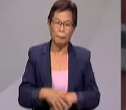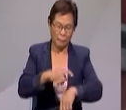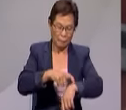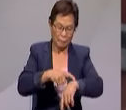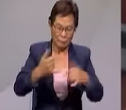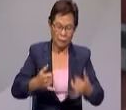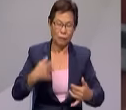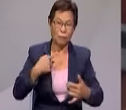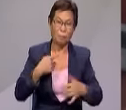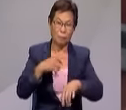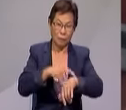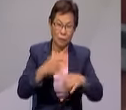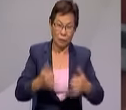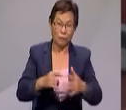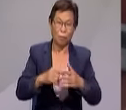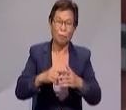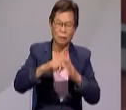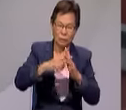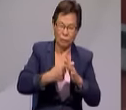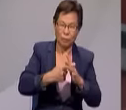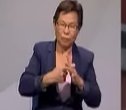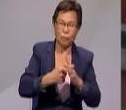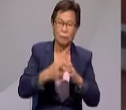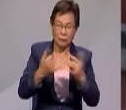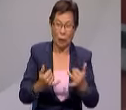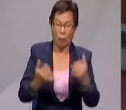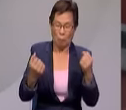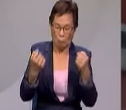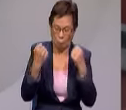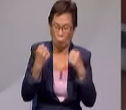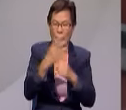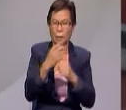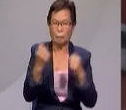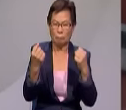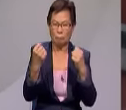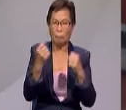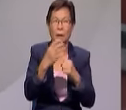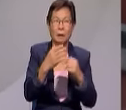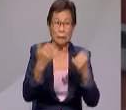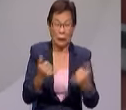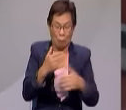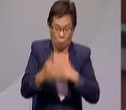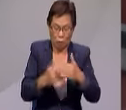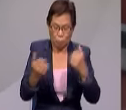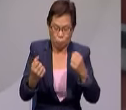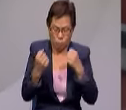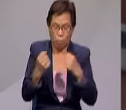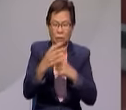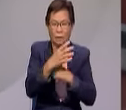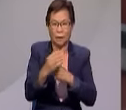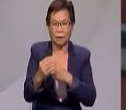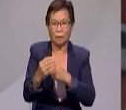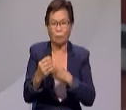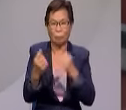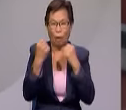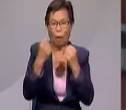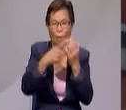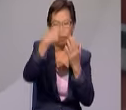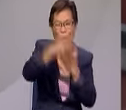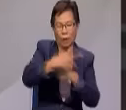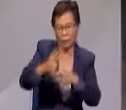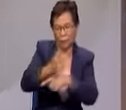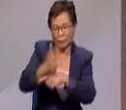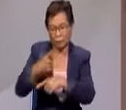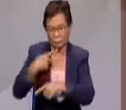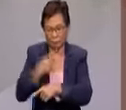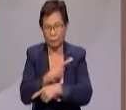sekarang ini permulaan pada proses pengukuhan dan juga pemantapan kita punya program latihan kita